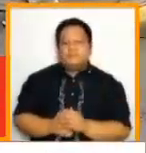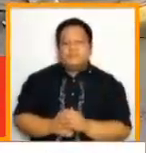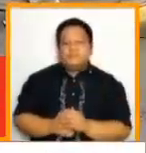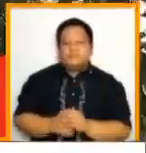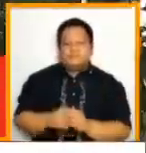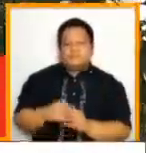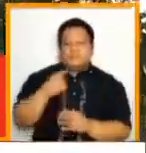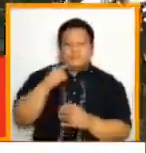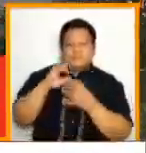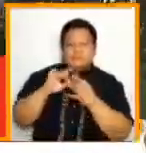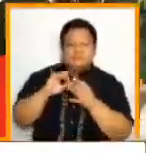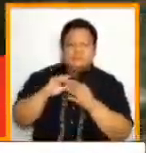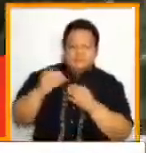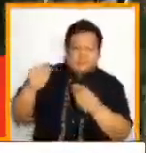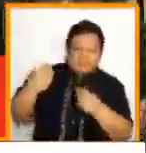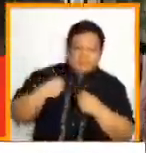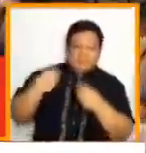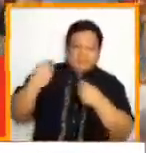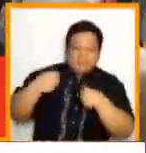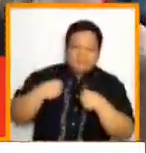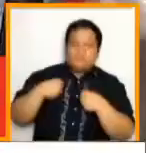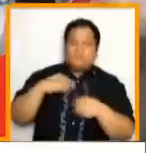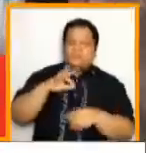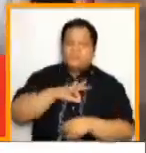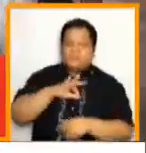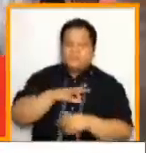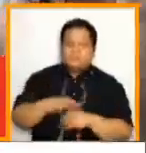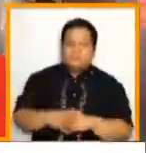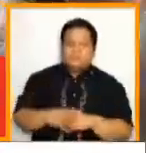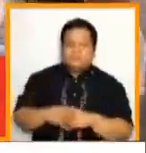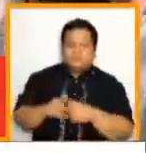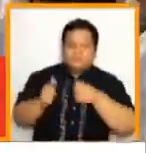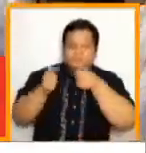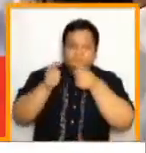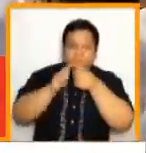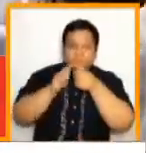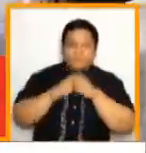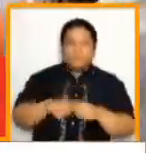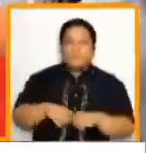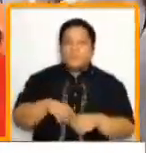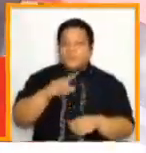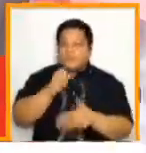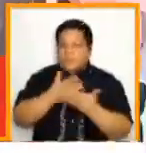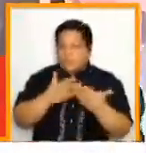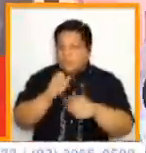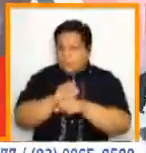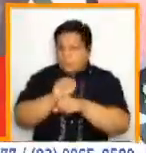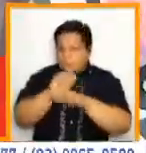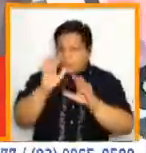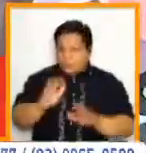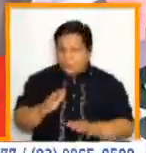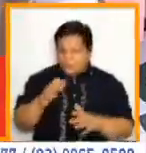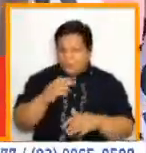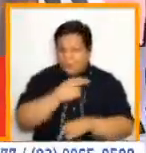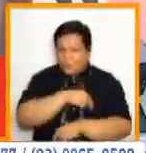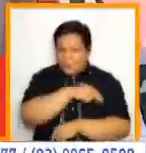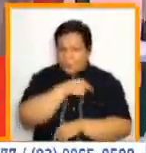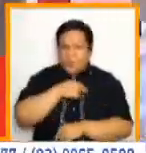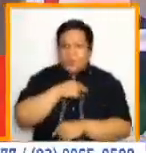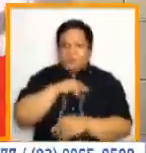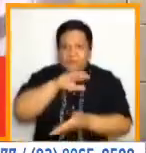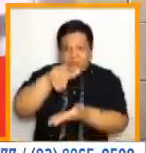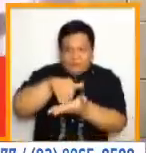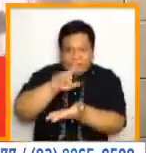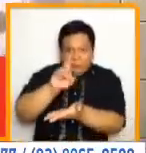Ilan sa mga healthcare worker ay sa harap mismo ng tanggapan ng Department of Health ng alampag. Sumama rin sa protesta ang ilang hospital staff gaya ng mga